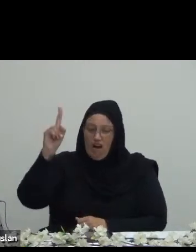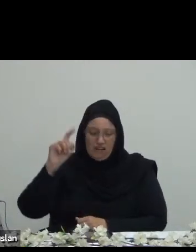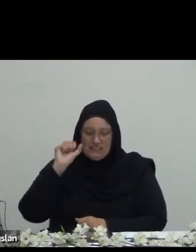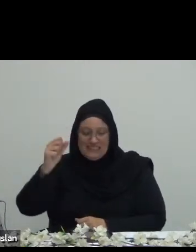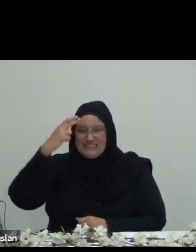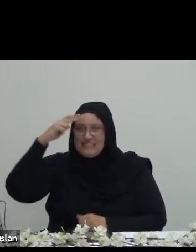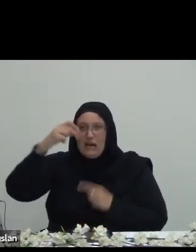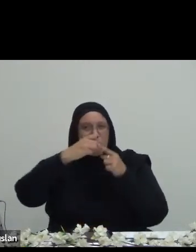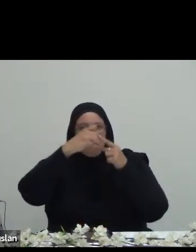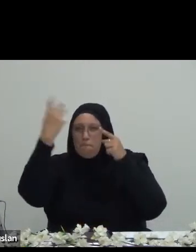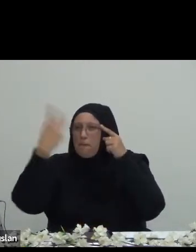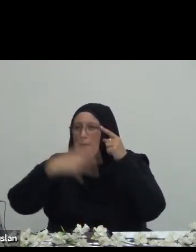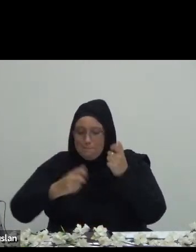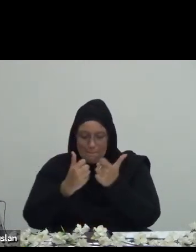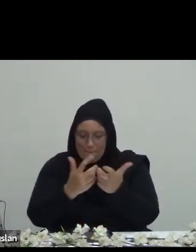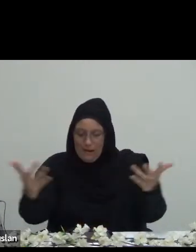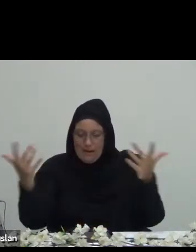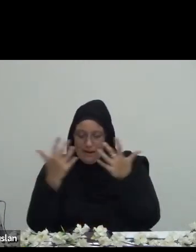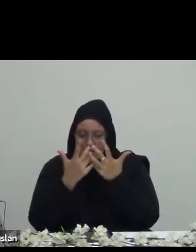البارئ